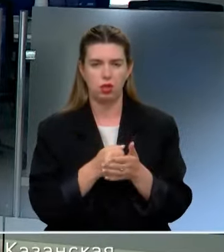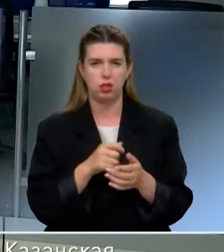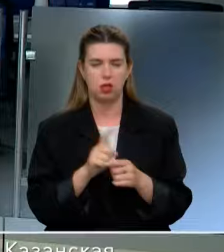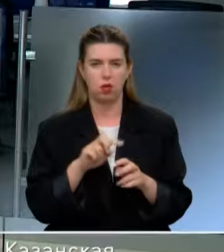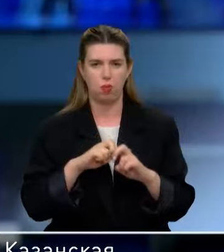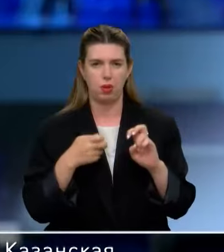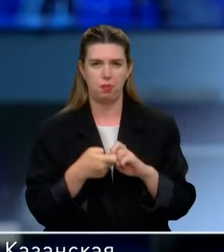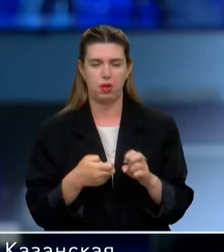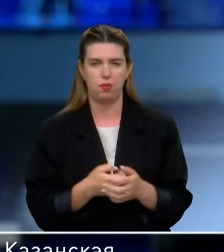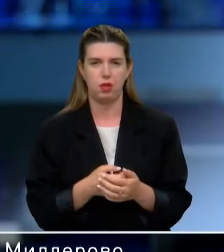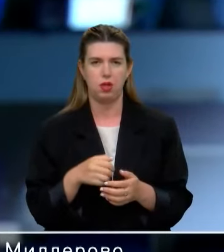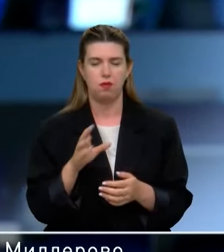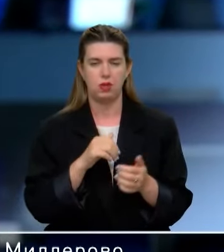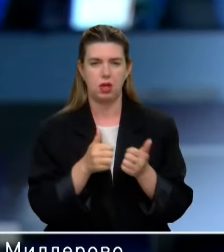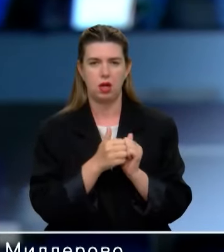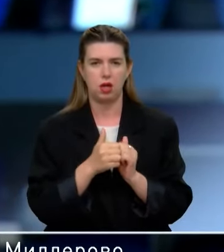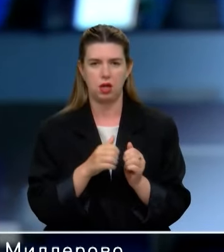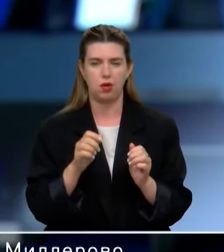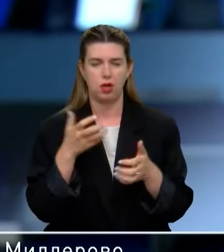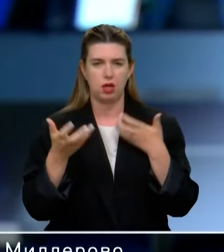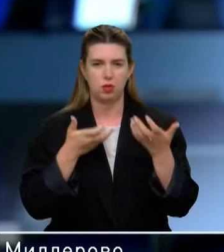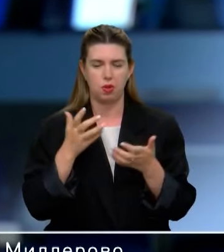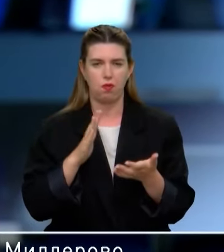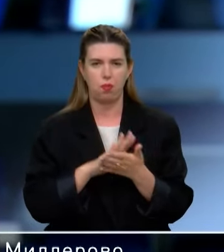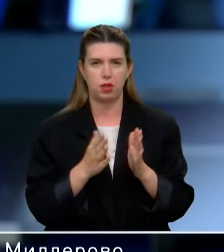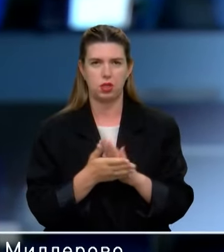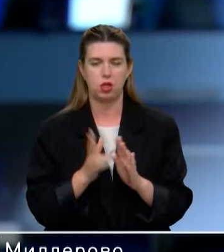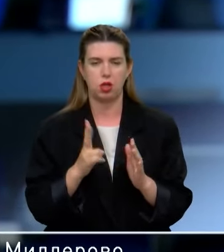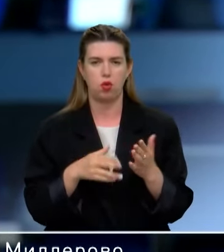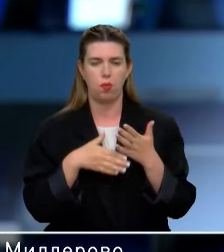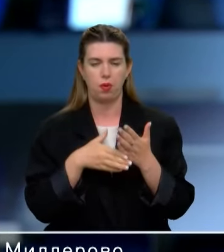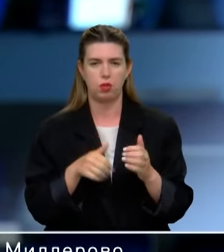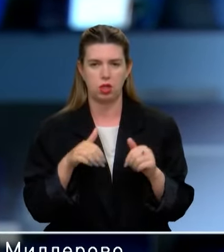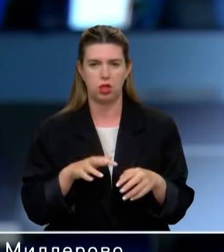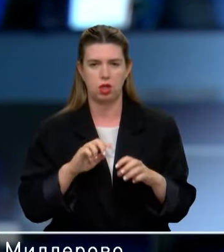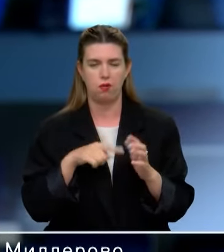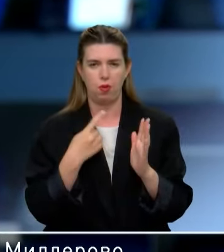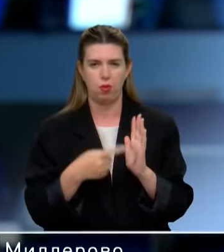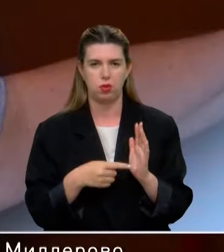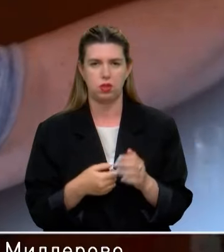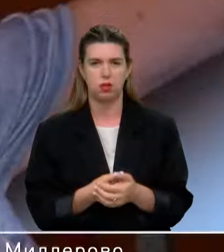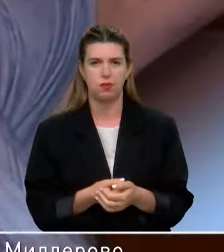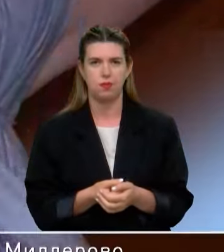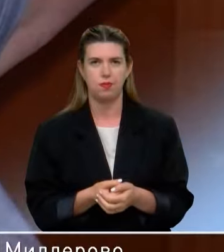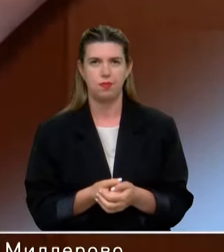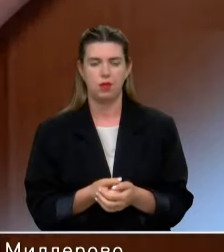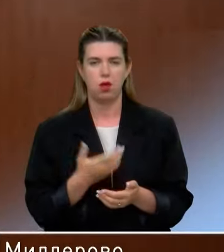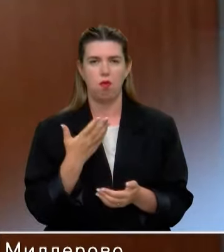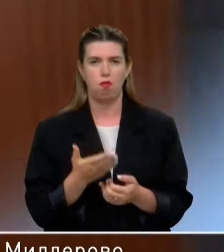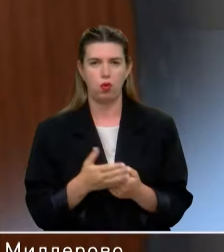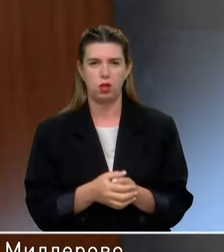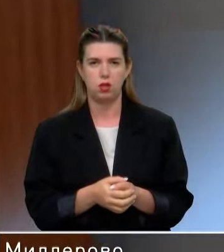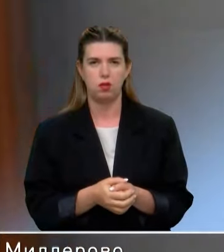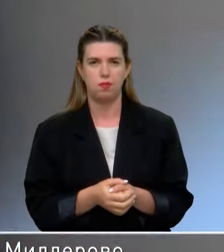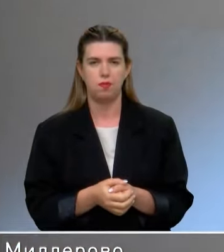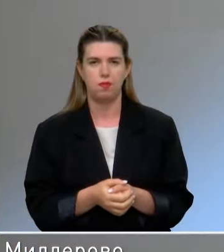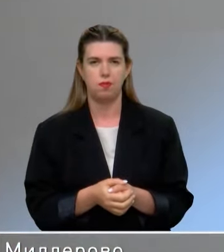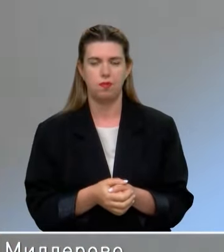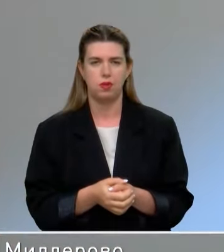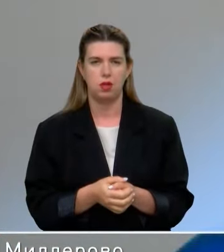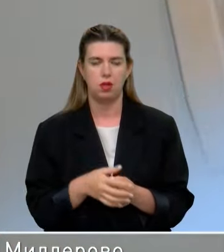такой проблемой Елизавета кухарева разбиралась Кто поможет решить этот вопрос Вот вот